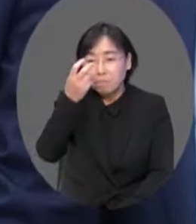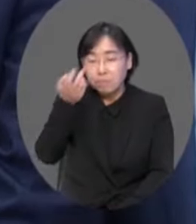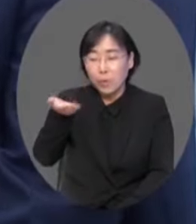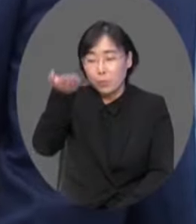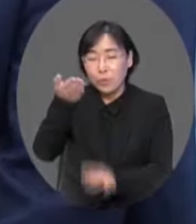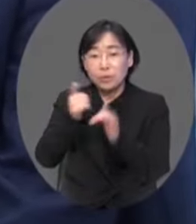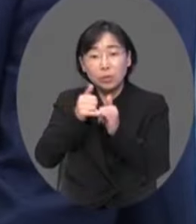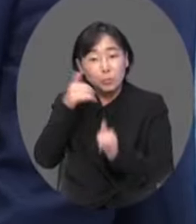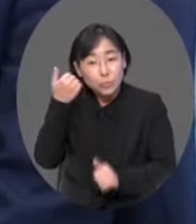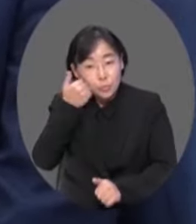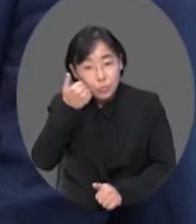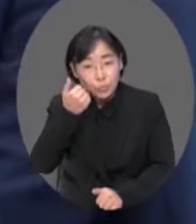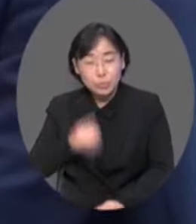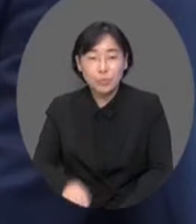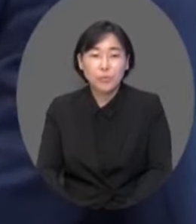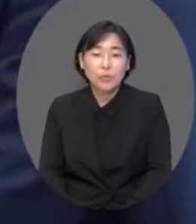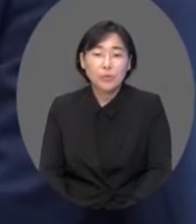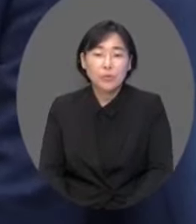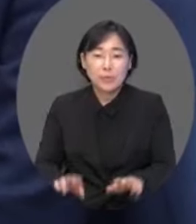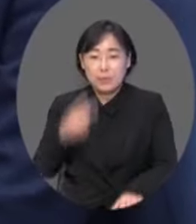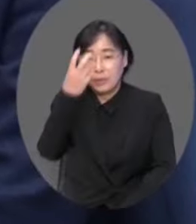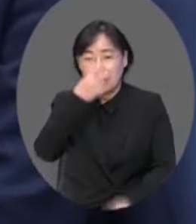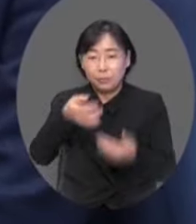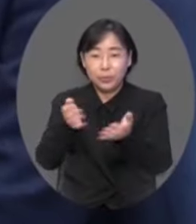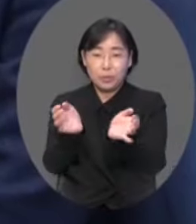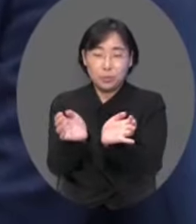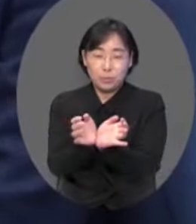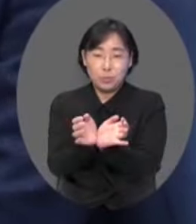그 당시에는 있지 않았는데 지금 감사원에서